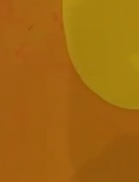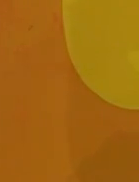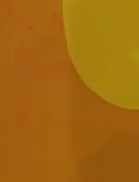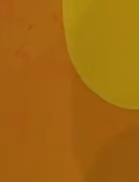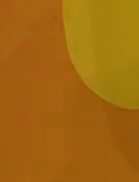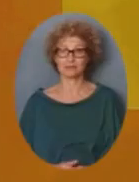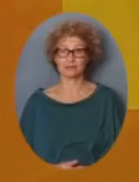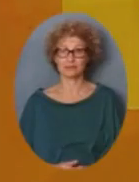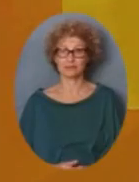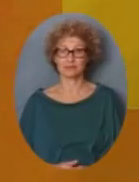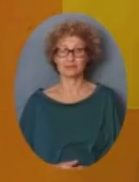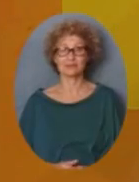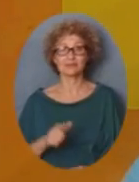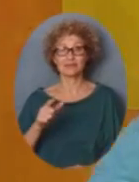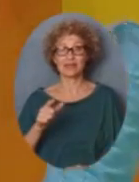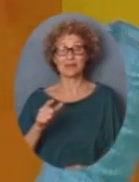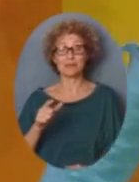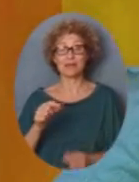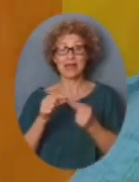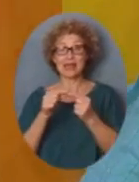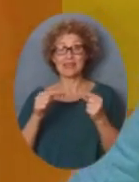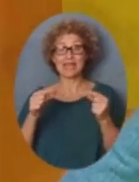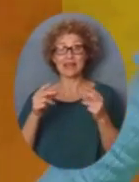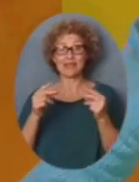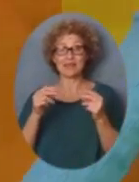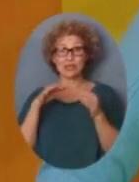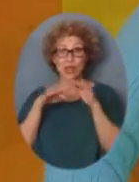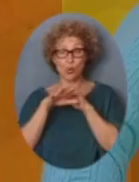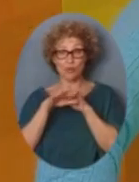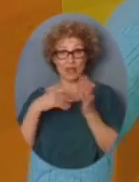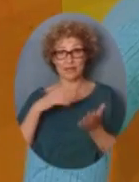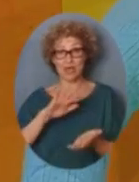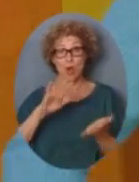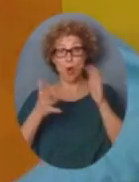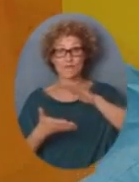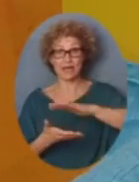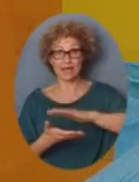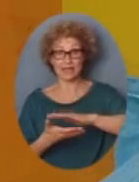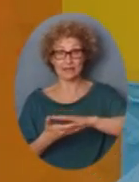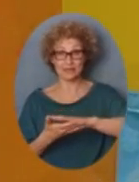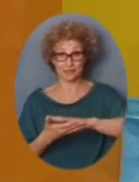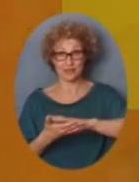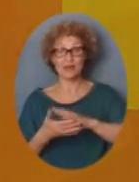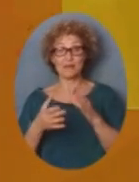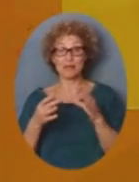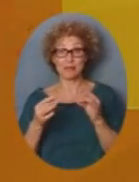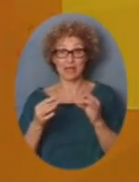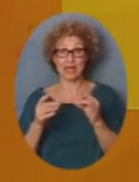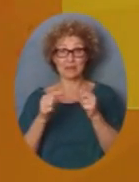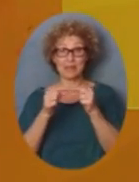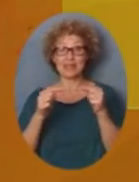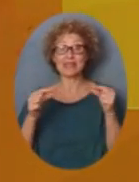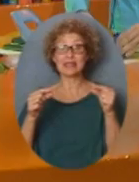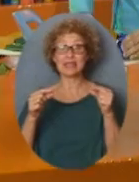נייר דבק שקוף. אני הופכת את התפוחים, ומהצד השני אני מדביקה עם נייר דבק שקוף